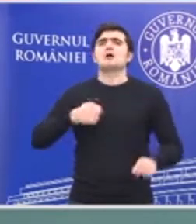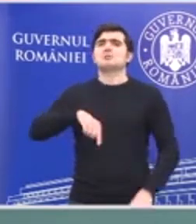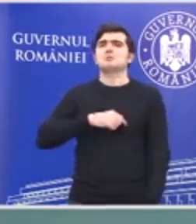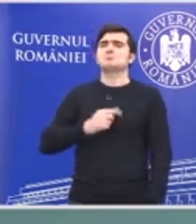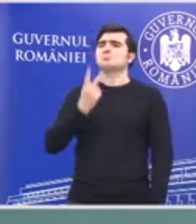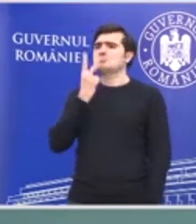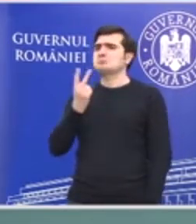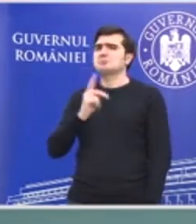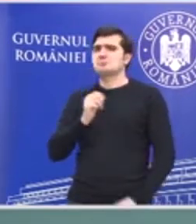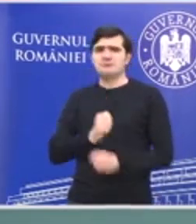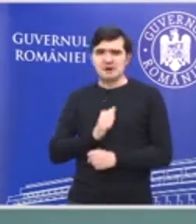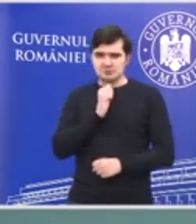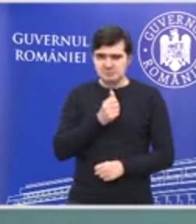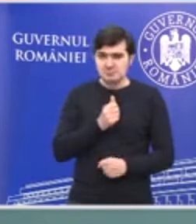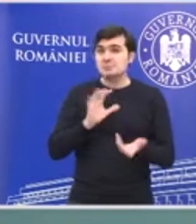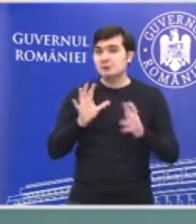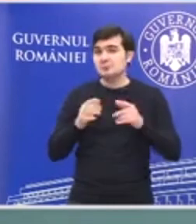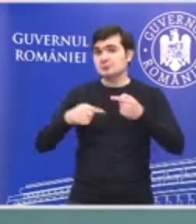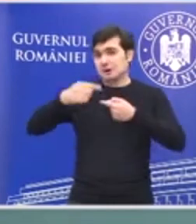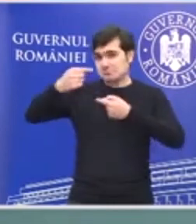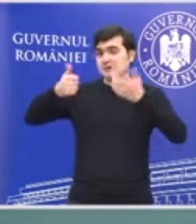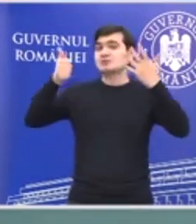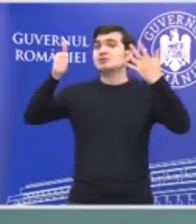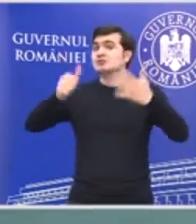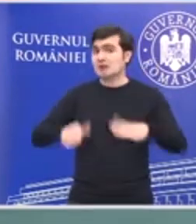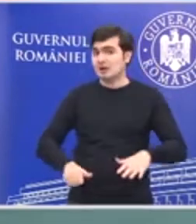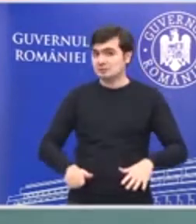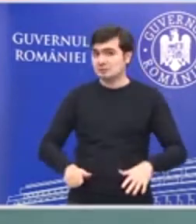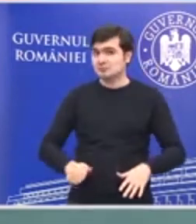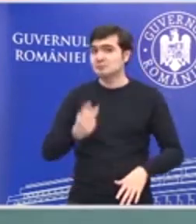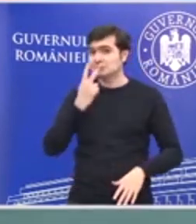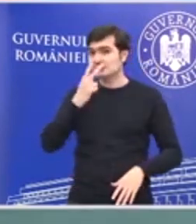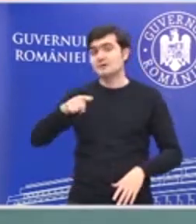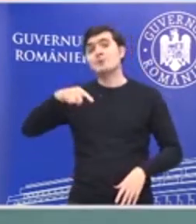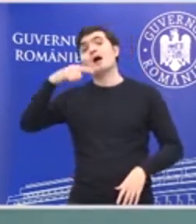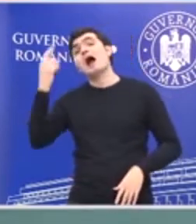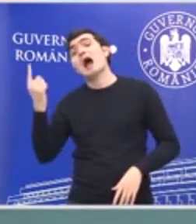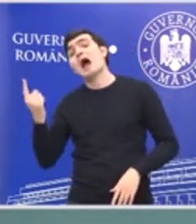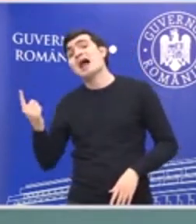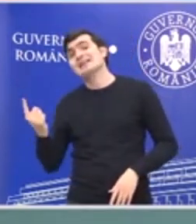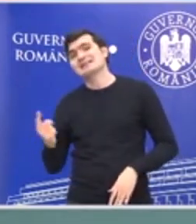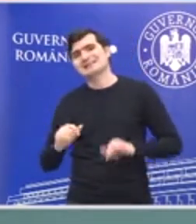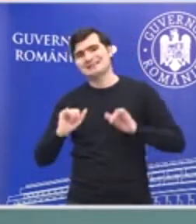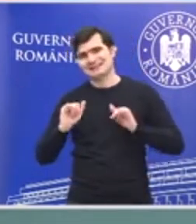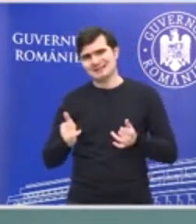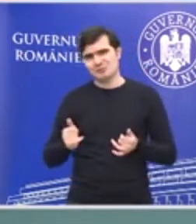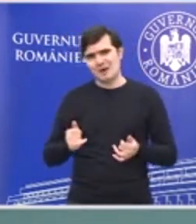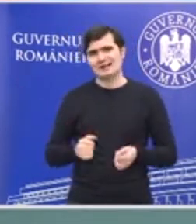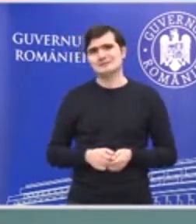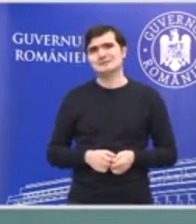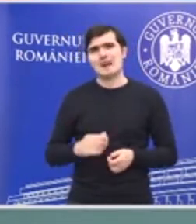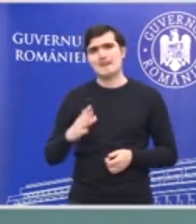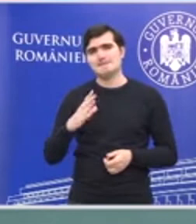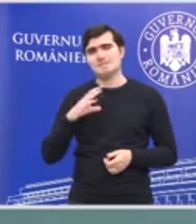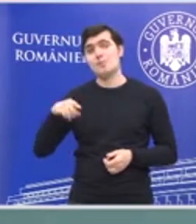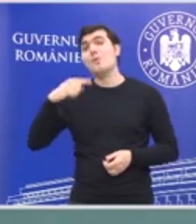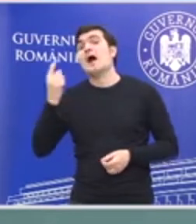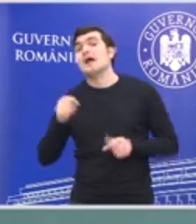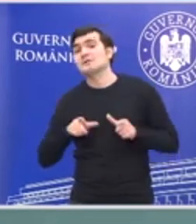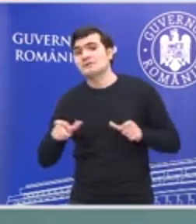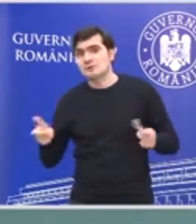facem nimic, s-ar putea ca peste 6 luni să fim într-o cu totul altă ipostază și într-o cu totul alt scenariu cu un alt